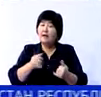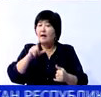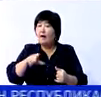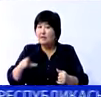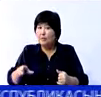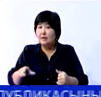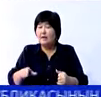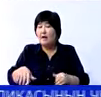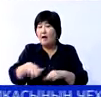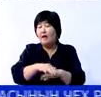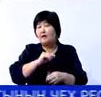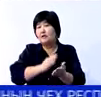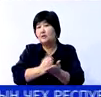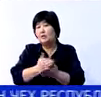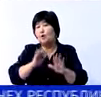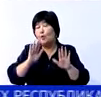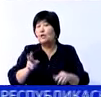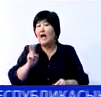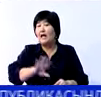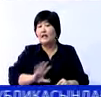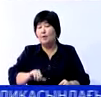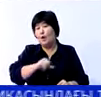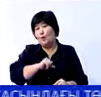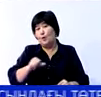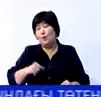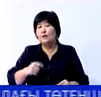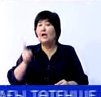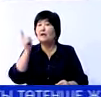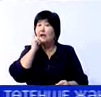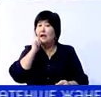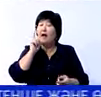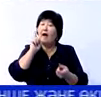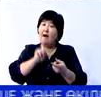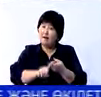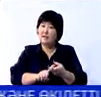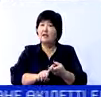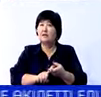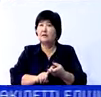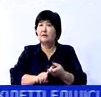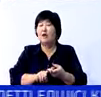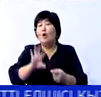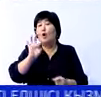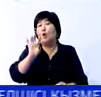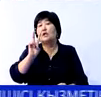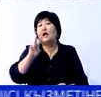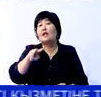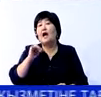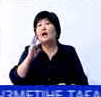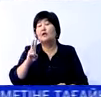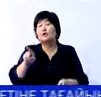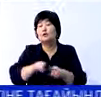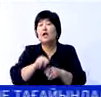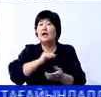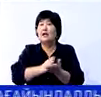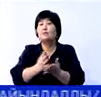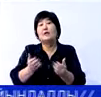азаматтар халыққа қызмет көрсету орталығына келмей-ақ, өздерінің смартфондары арқылы онлайн түрде оңтайлы қызметтерді